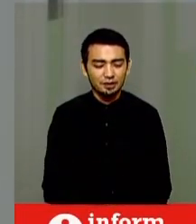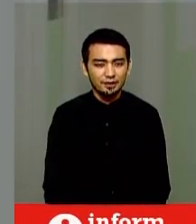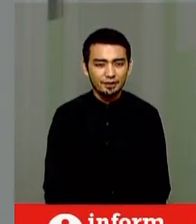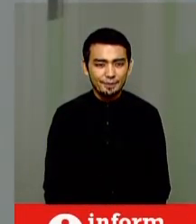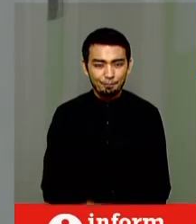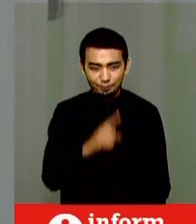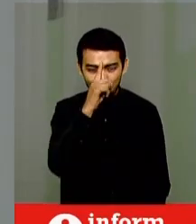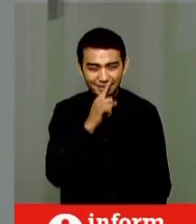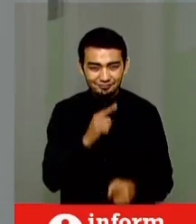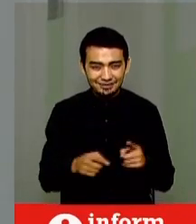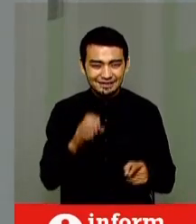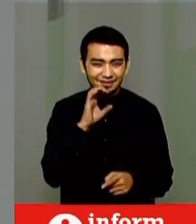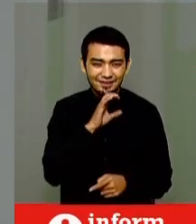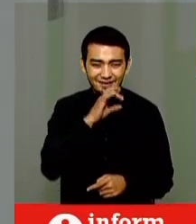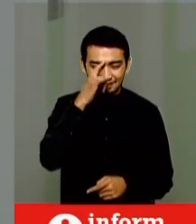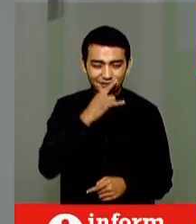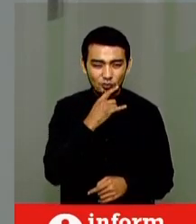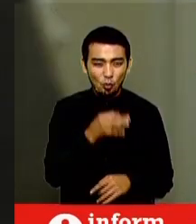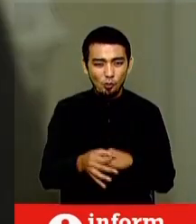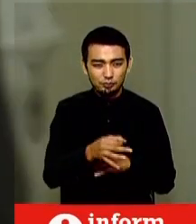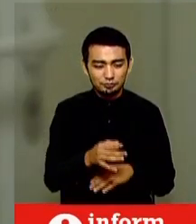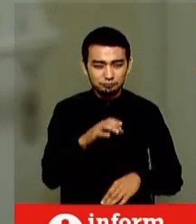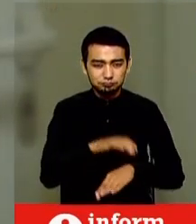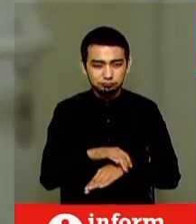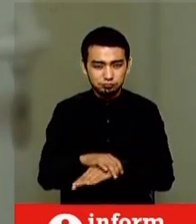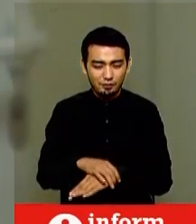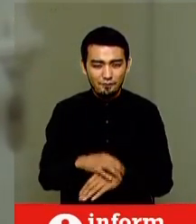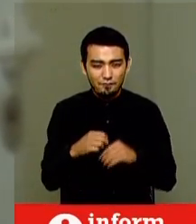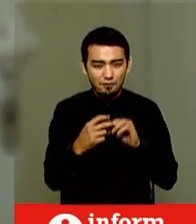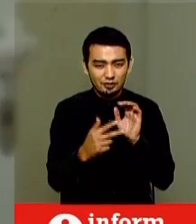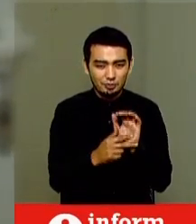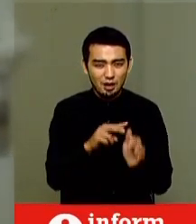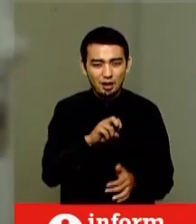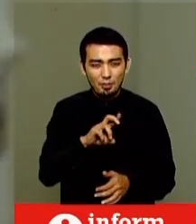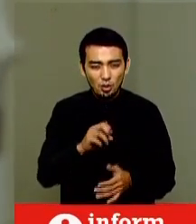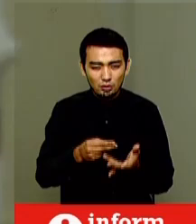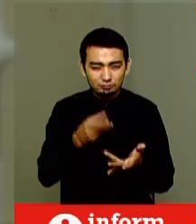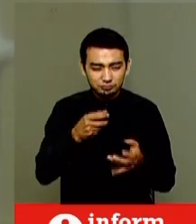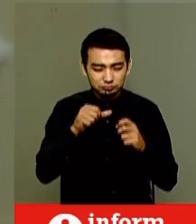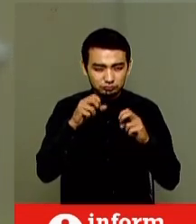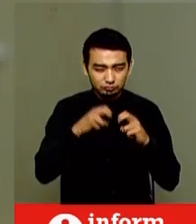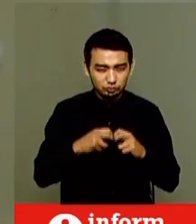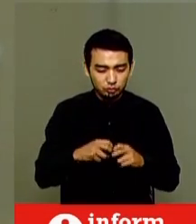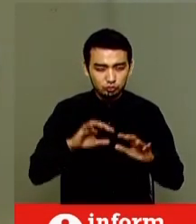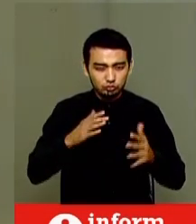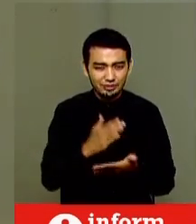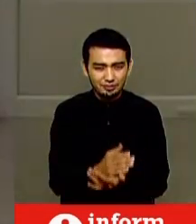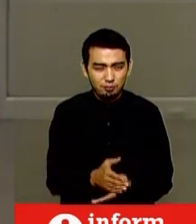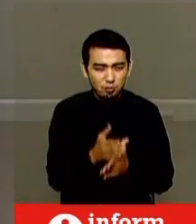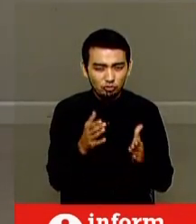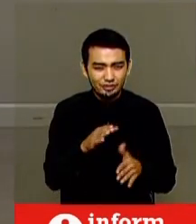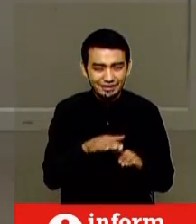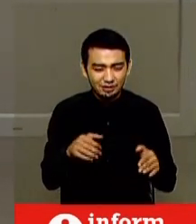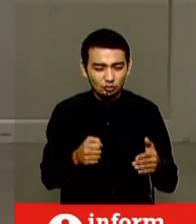За месяц в Североказахстанской области зарегистрировано 18 лабораторно подтвержденных случаев. Большинство из них – дети в возрасте